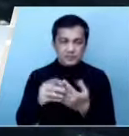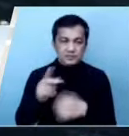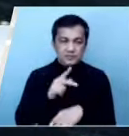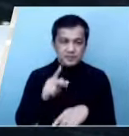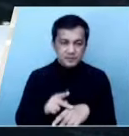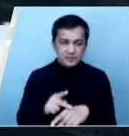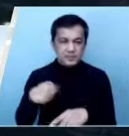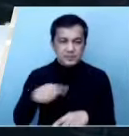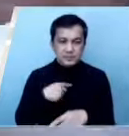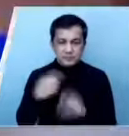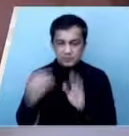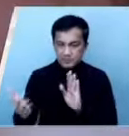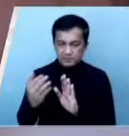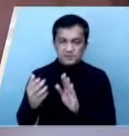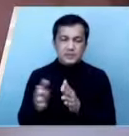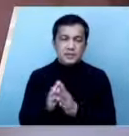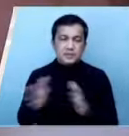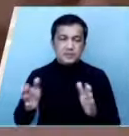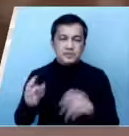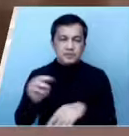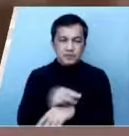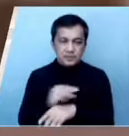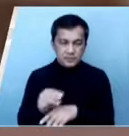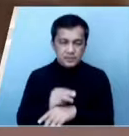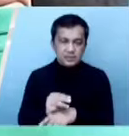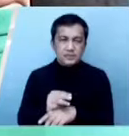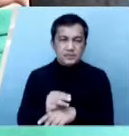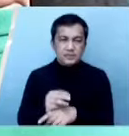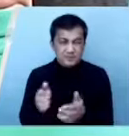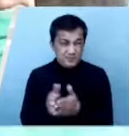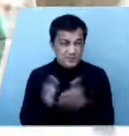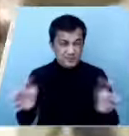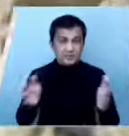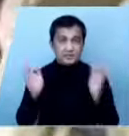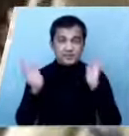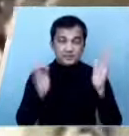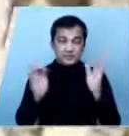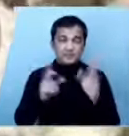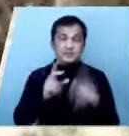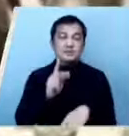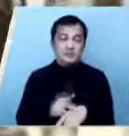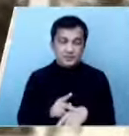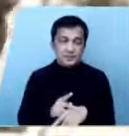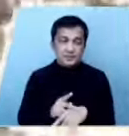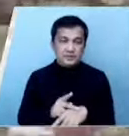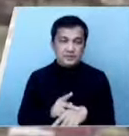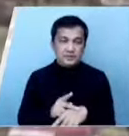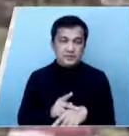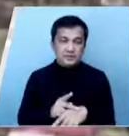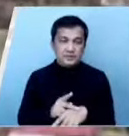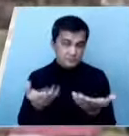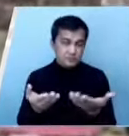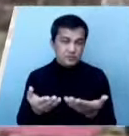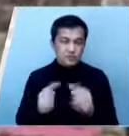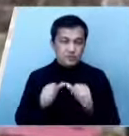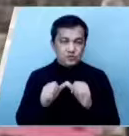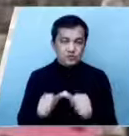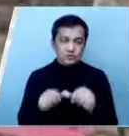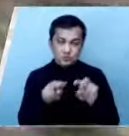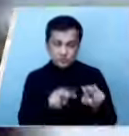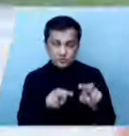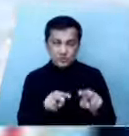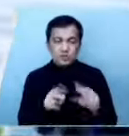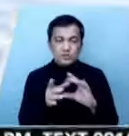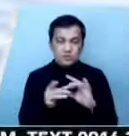sa mas malaking misyon at mas malawak na paglilingkod sa bayan, umasa kayong patuloy naming tututukan ang kwento ng mga